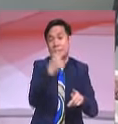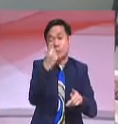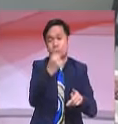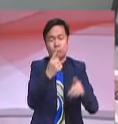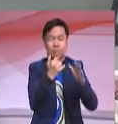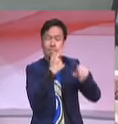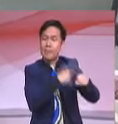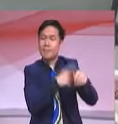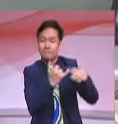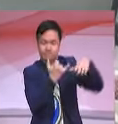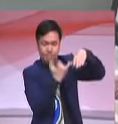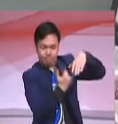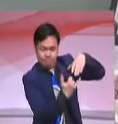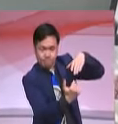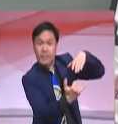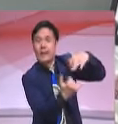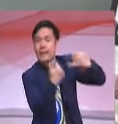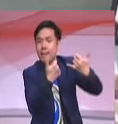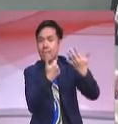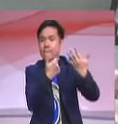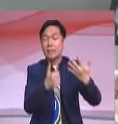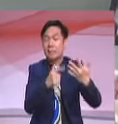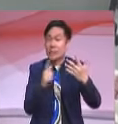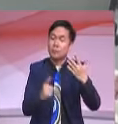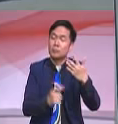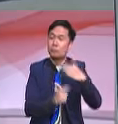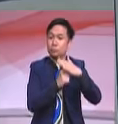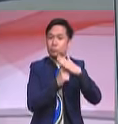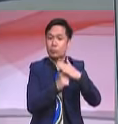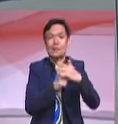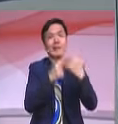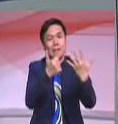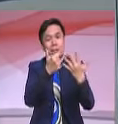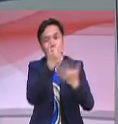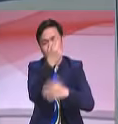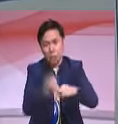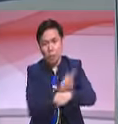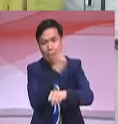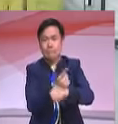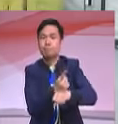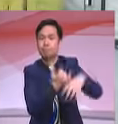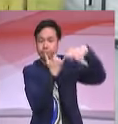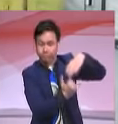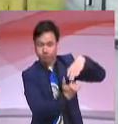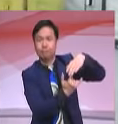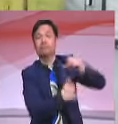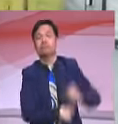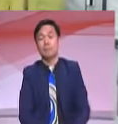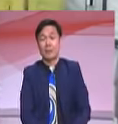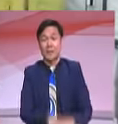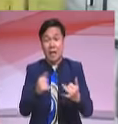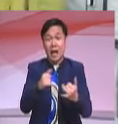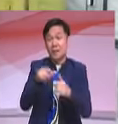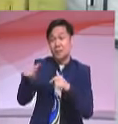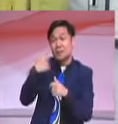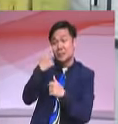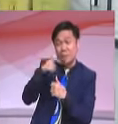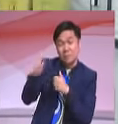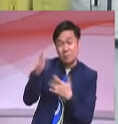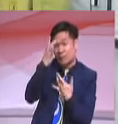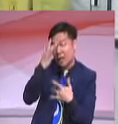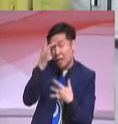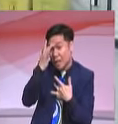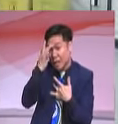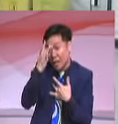satu-satu masa dengan tempoh pemantauan maksimum 6 jam. Tahun ini kita akan menerima pasien yang dirujuk